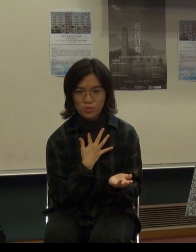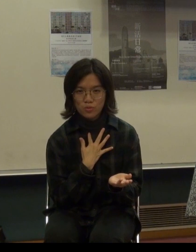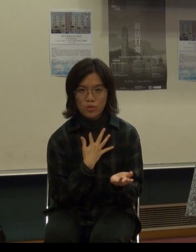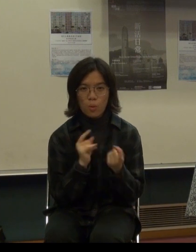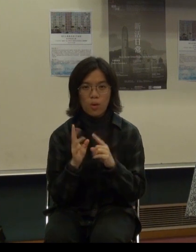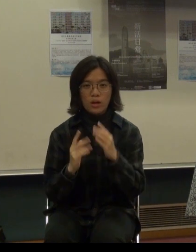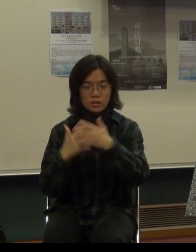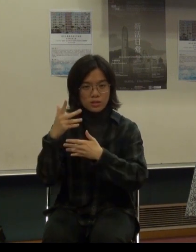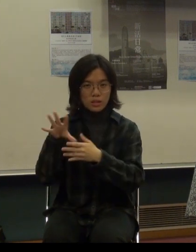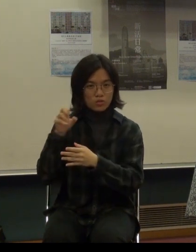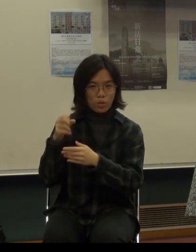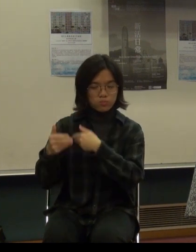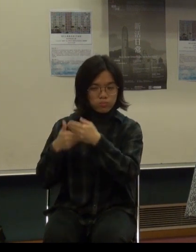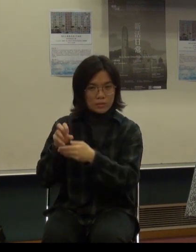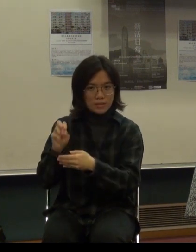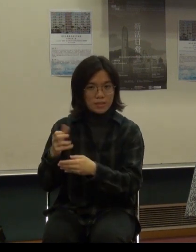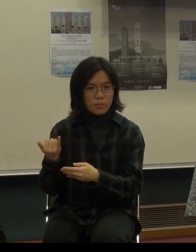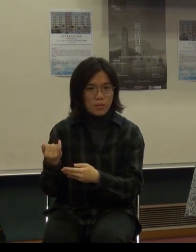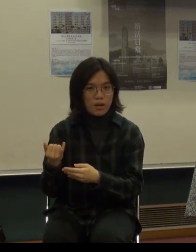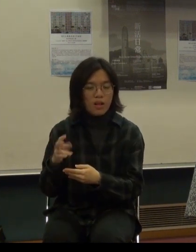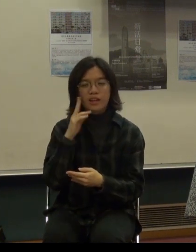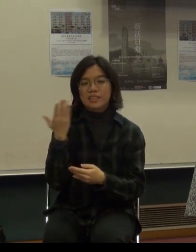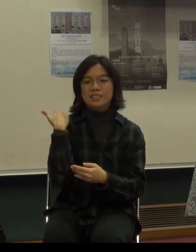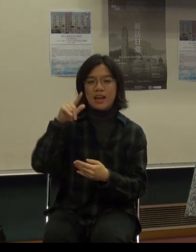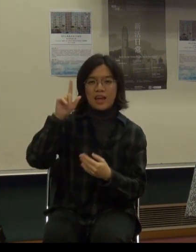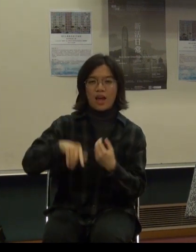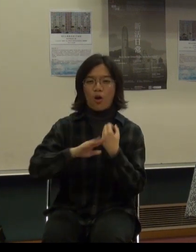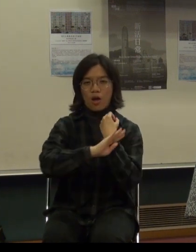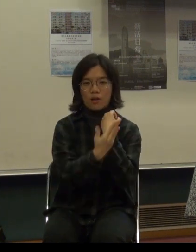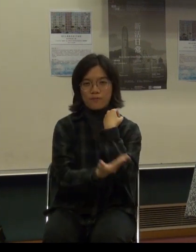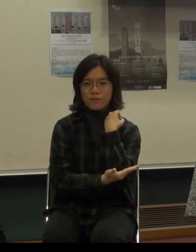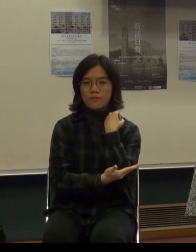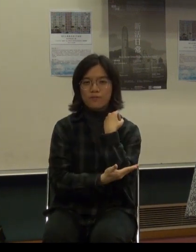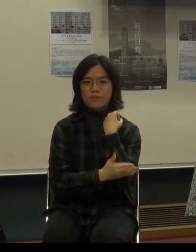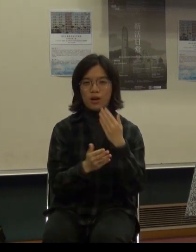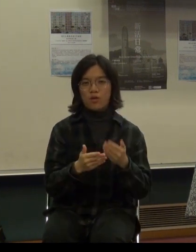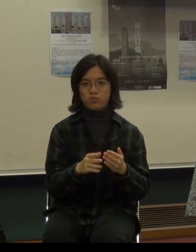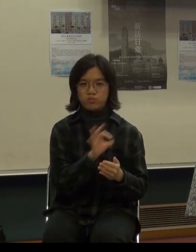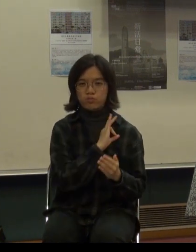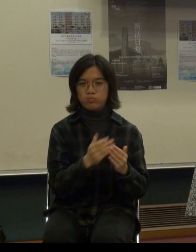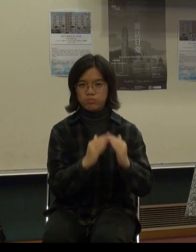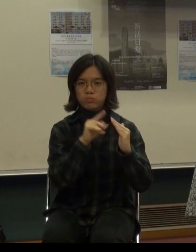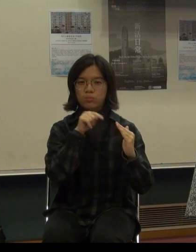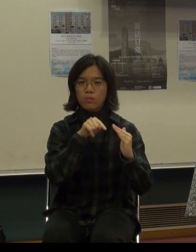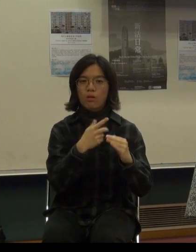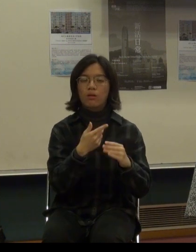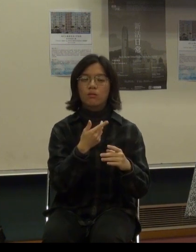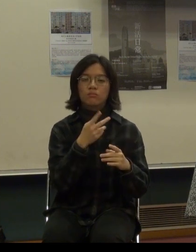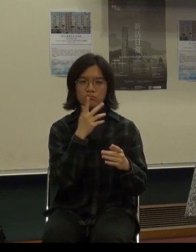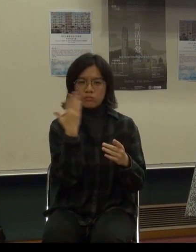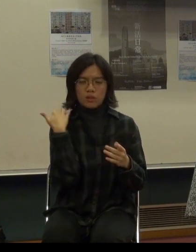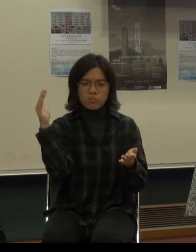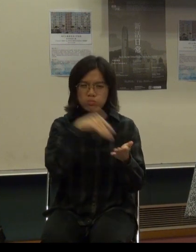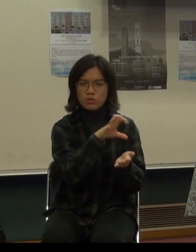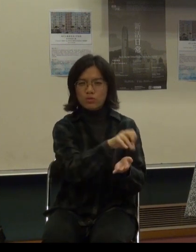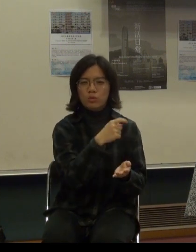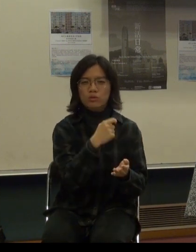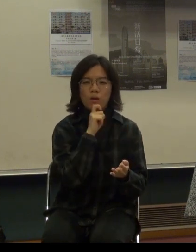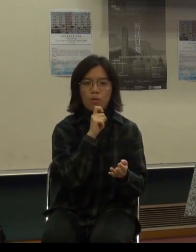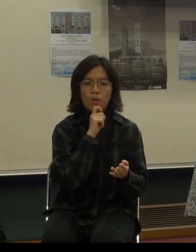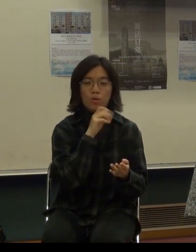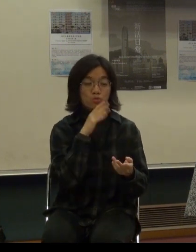物係咪仲係用緊嚇？譬如立法局即係舊立法局啊，嗰個佢一直都係用緊嘅，咁所以拆咗佢，你又要揾個另一個地方嘅時